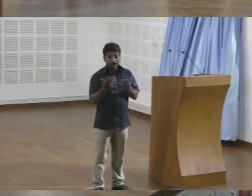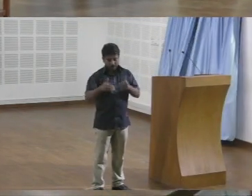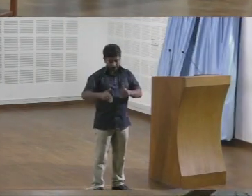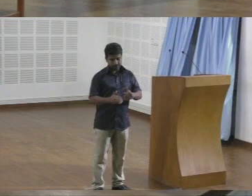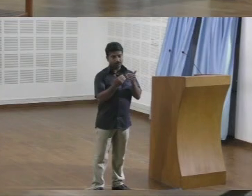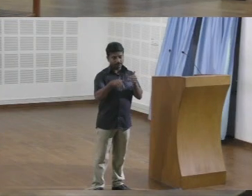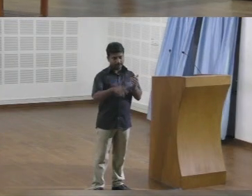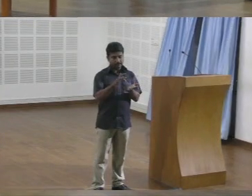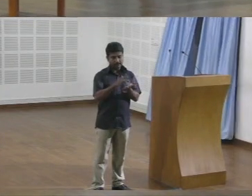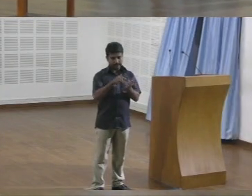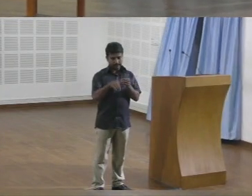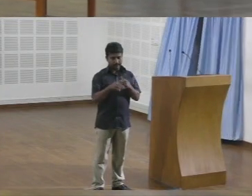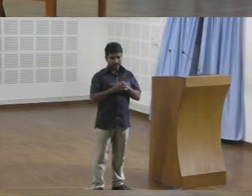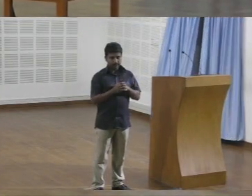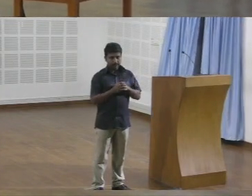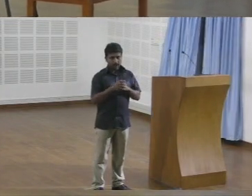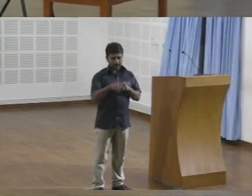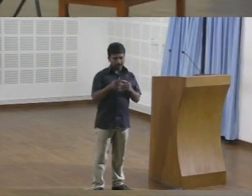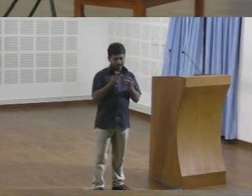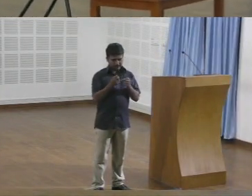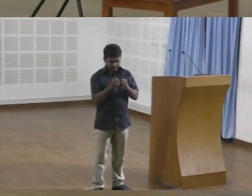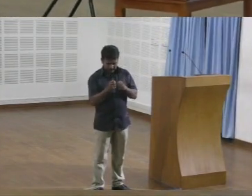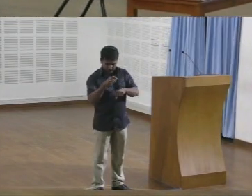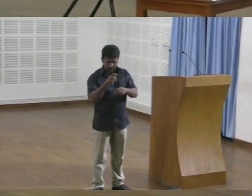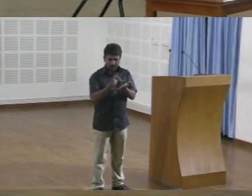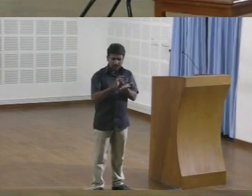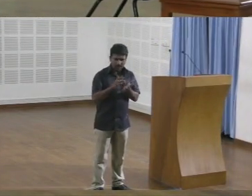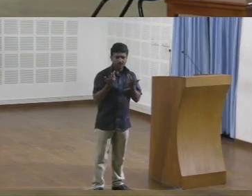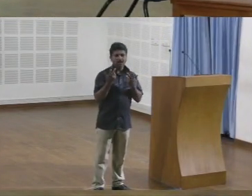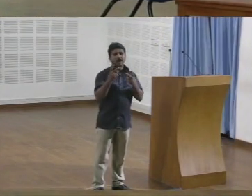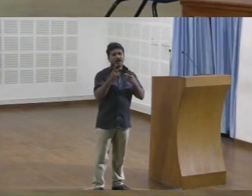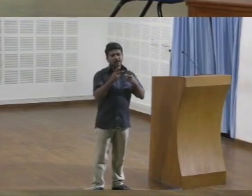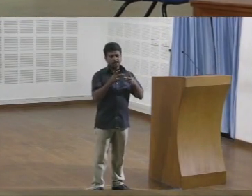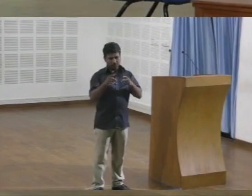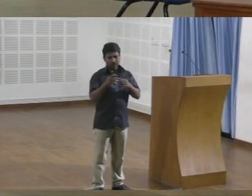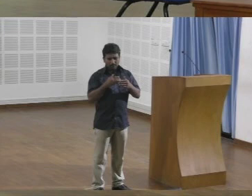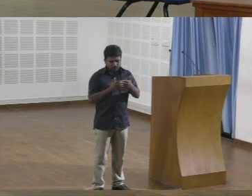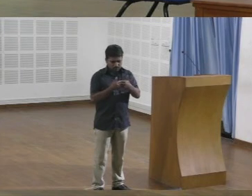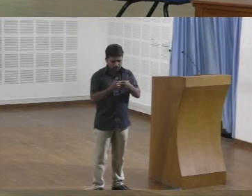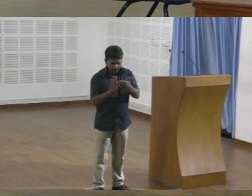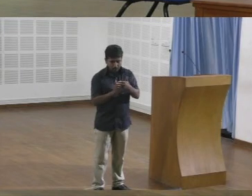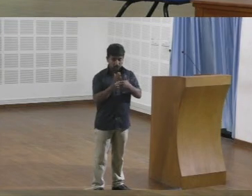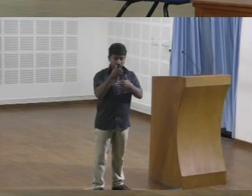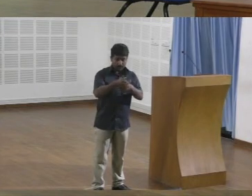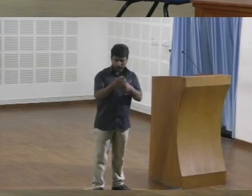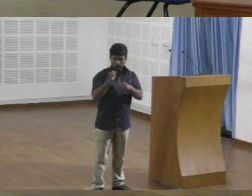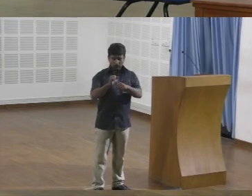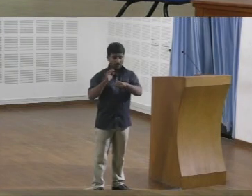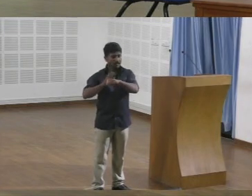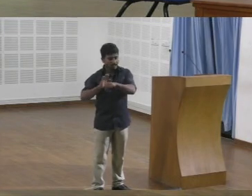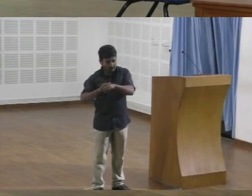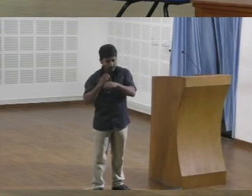വേദിയാണ് പ്രതിസന്ധികളെ നേരിട്ടും അവർ തന്നെ ചെയ്തു നേടുന്ന വിജയങ്ങൾ അവർ പിന്നിട്ട വഴികൾ